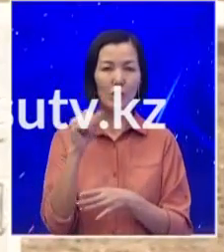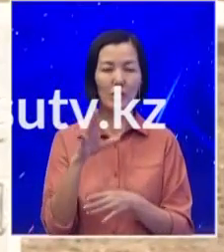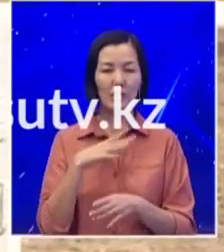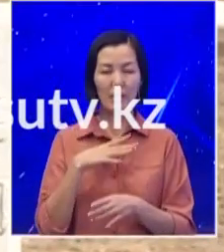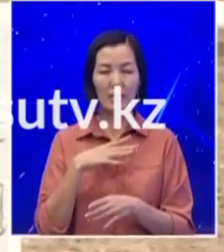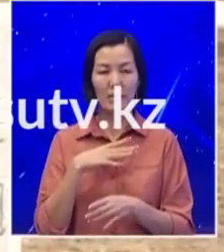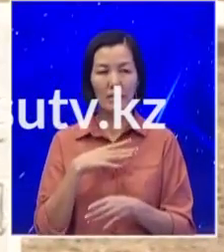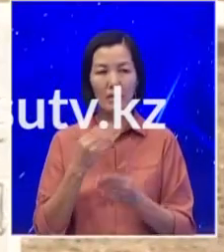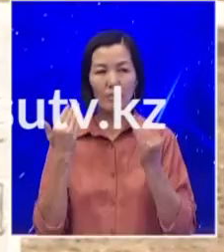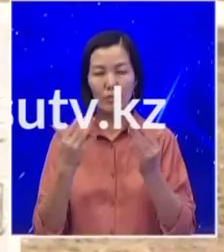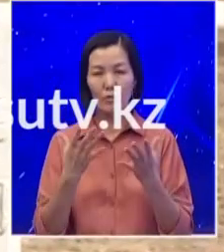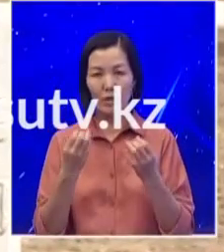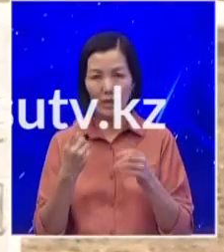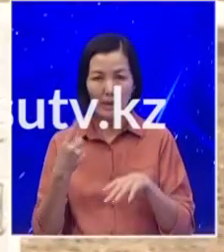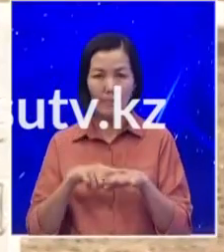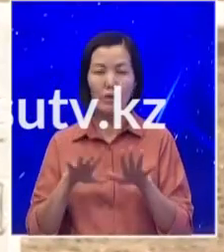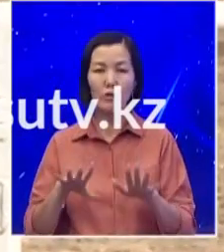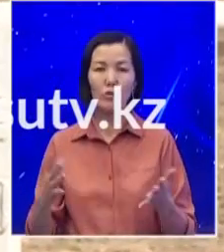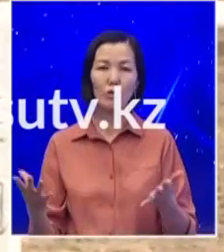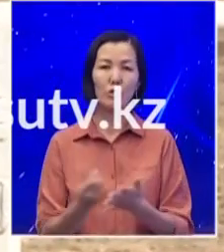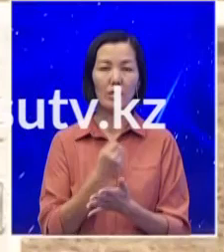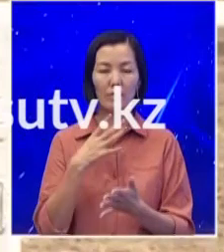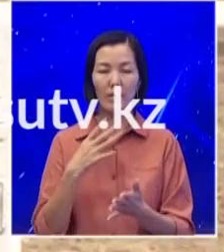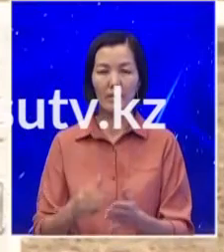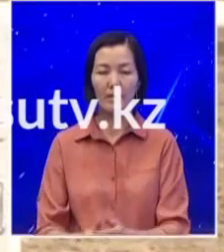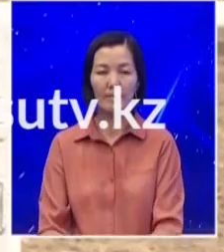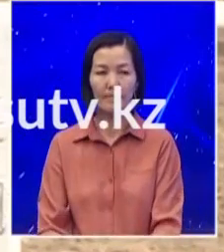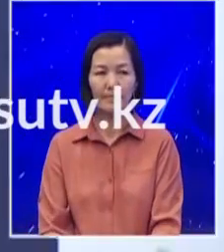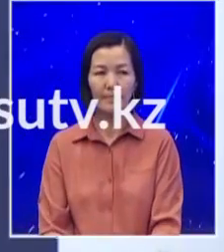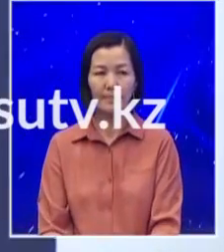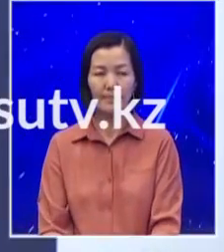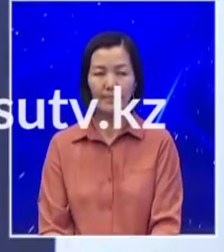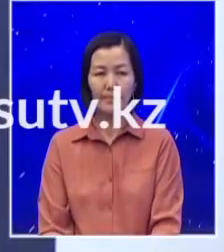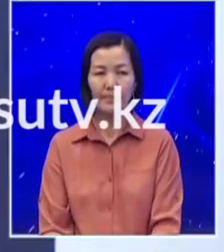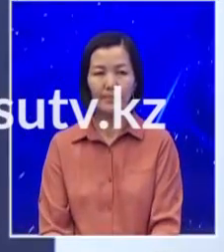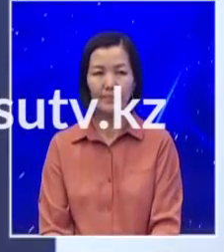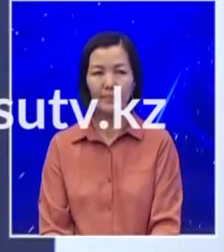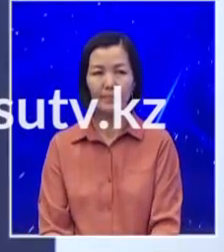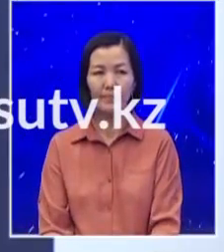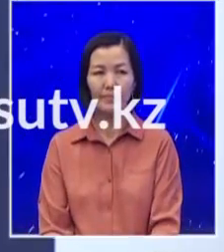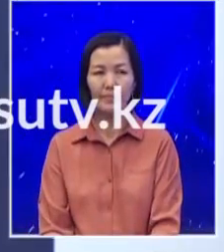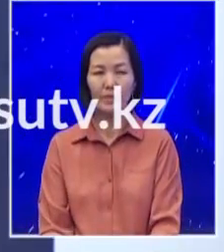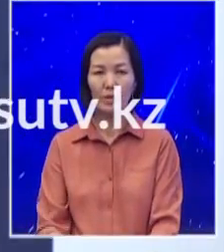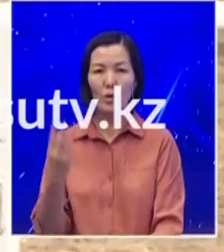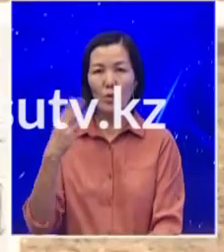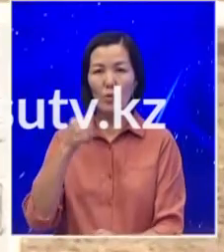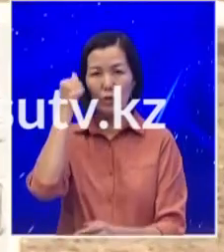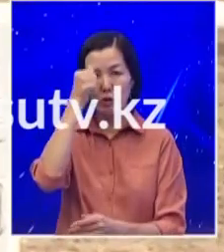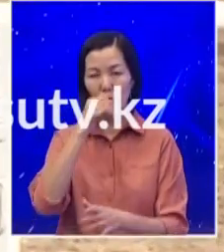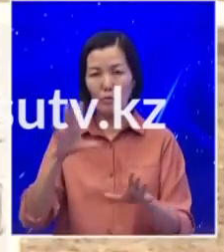кезінде. Бүгінде Құдай берсе бірінші бәйгесінде жақсы жүлделі болып келіп жатыр. Аты сұлағалмаған бір 30 жылдан асып